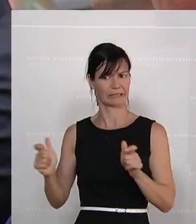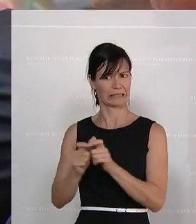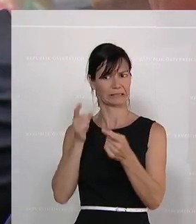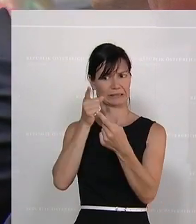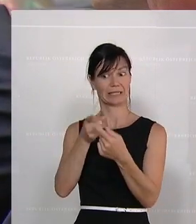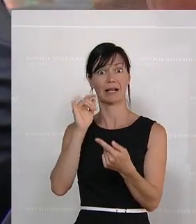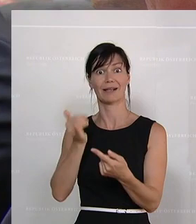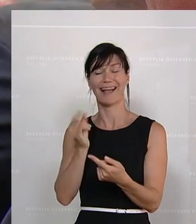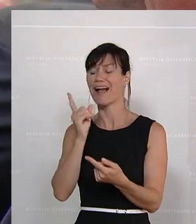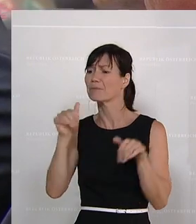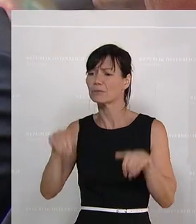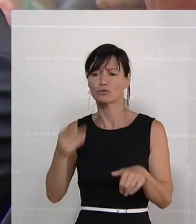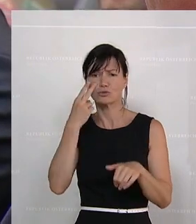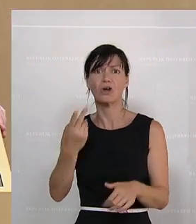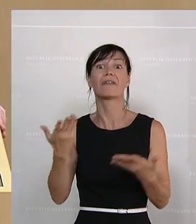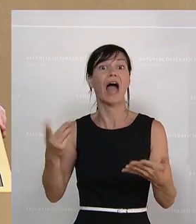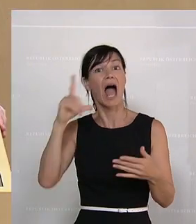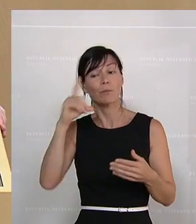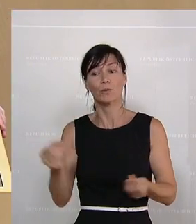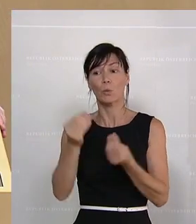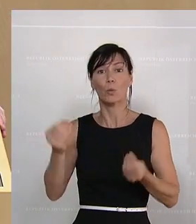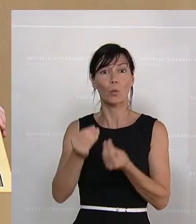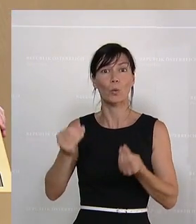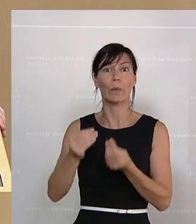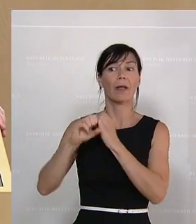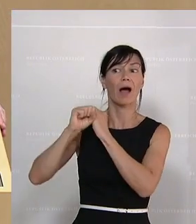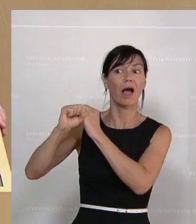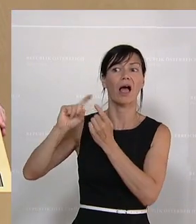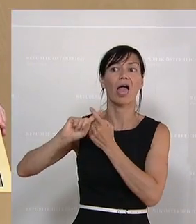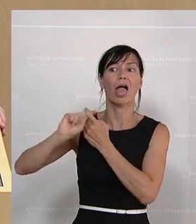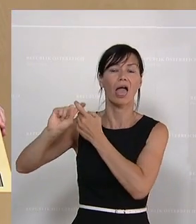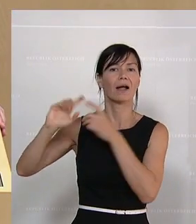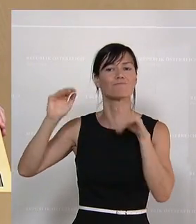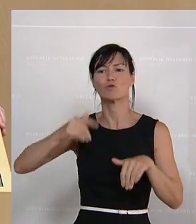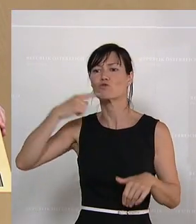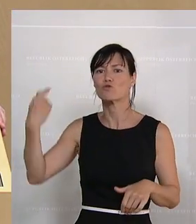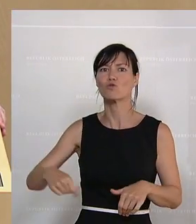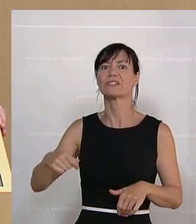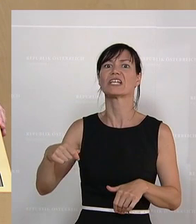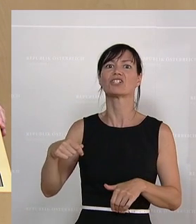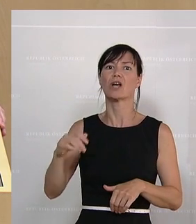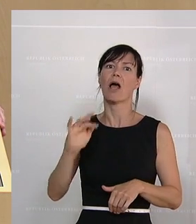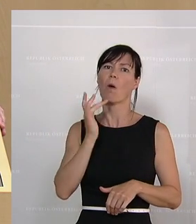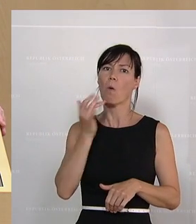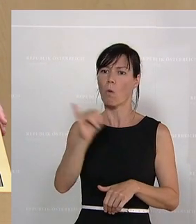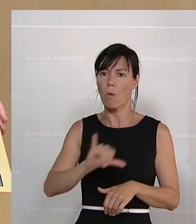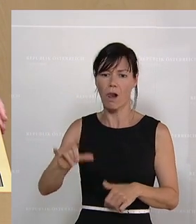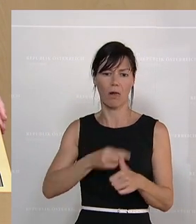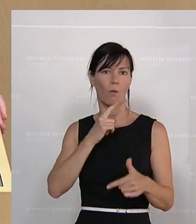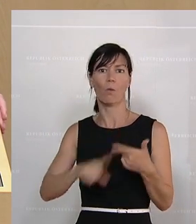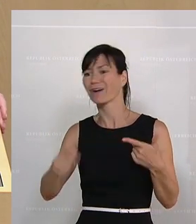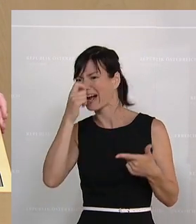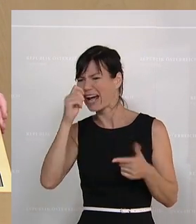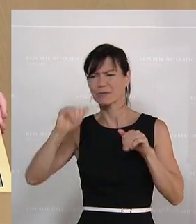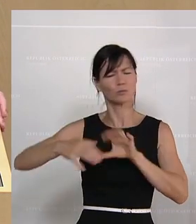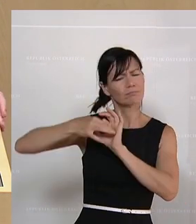auch an dieser wurzel arbeiten und wir müssen raus aus russischen öl und gas und dementsprechend